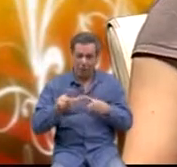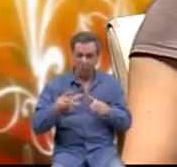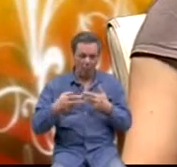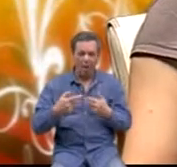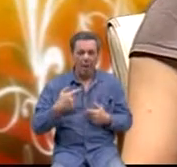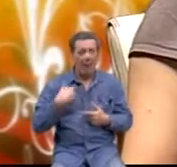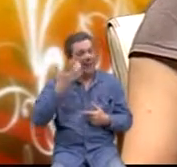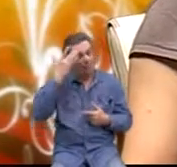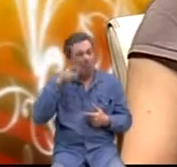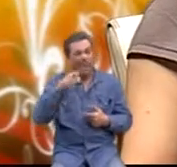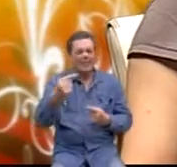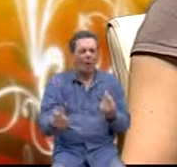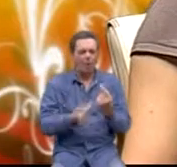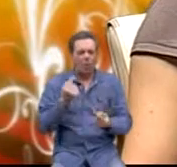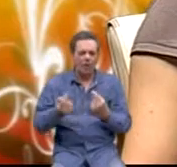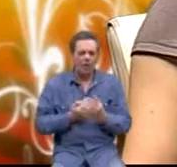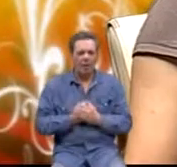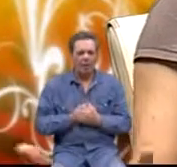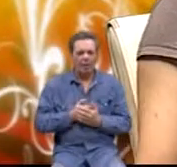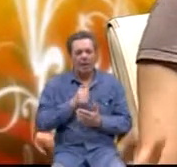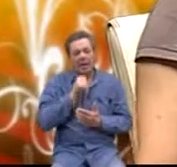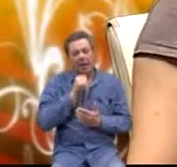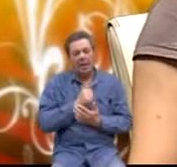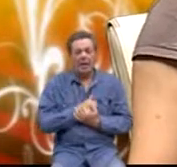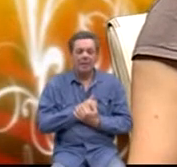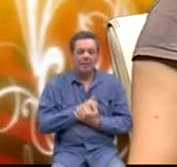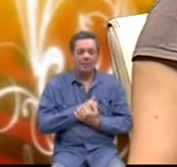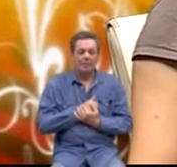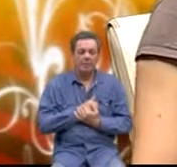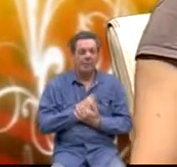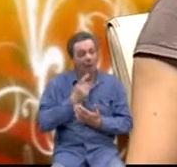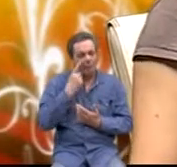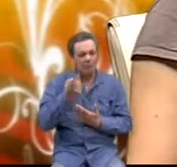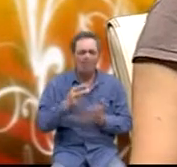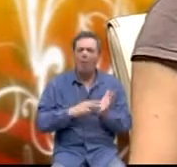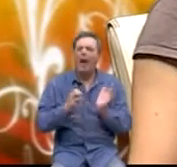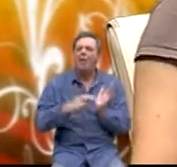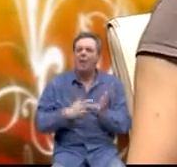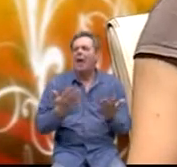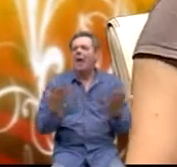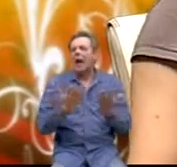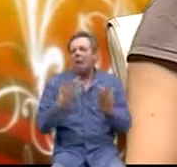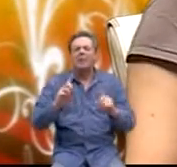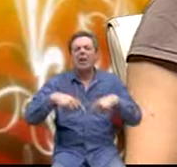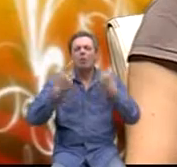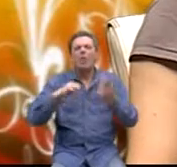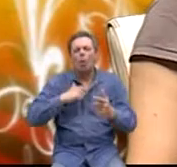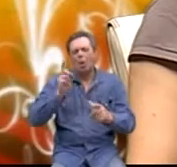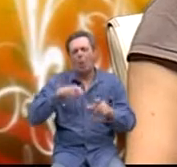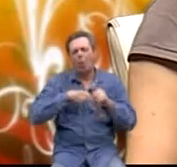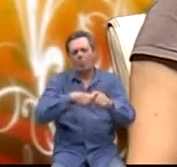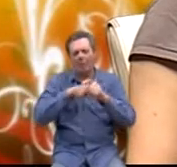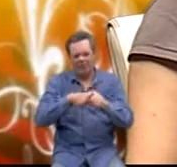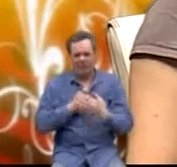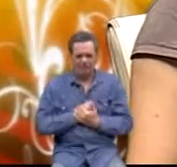susjedstvu, a nismo znali da se ovo događa. I nekako, da, vidimo možda način na koji bi se možda do iduće godine mogli povezati oko